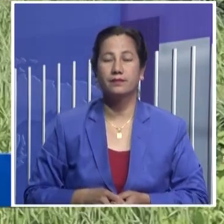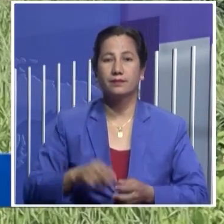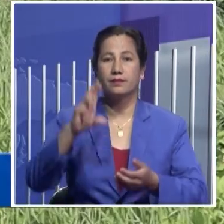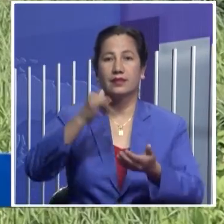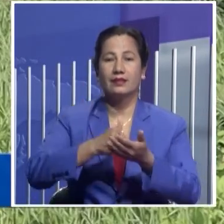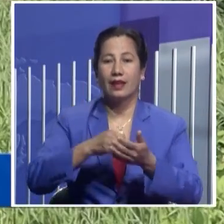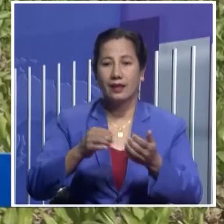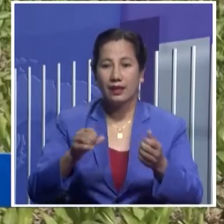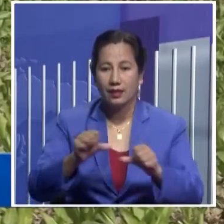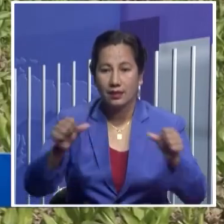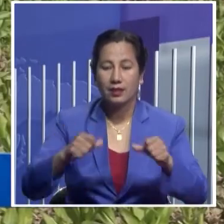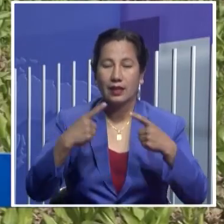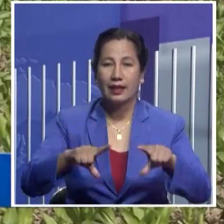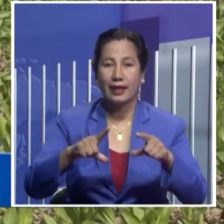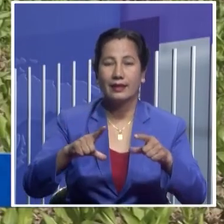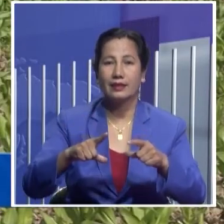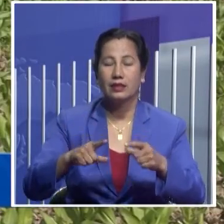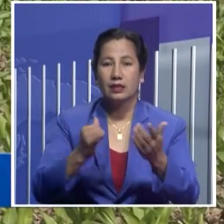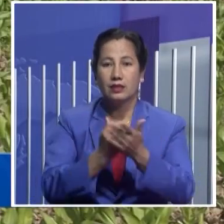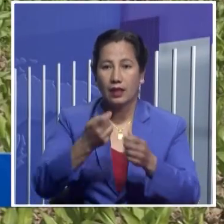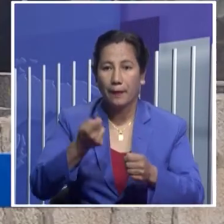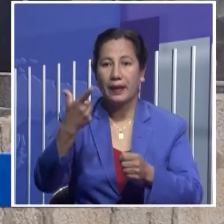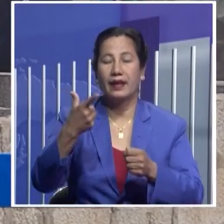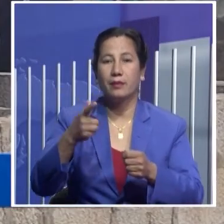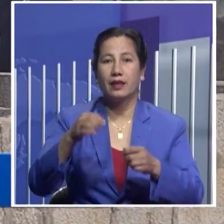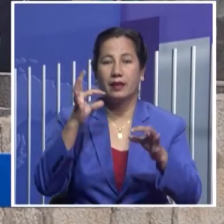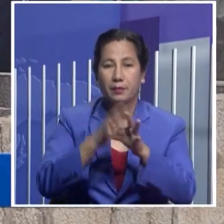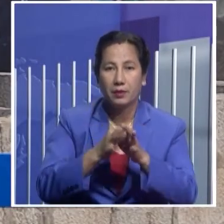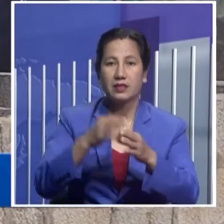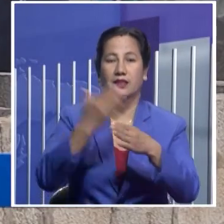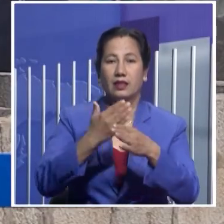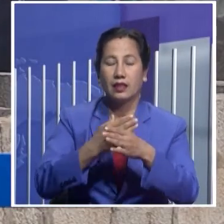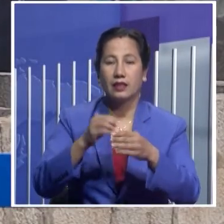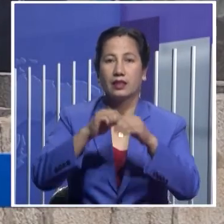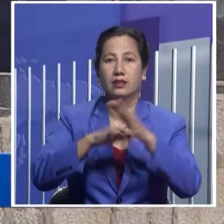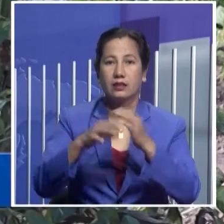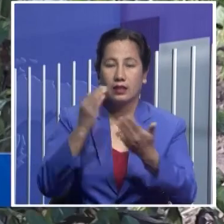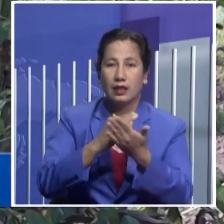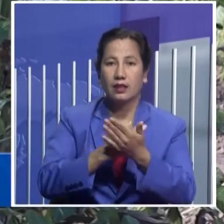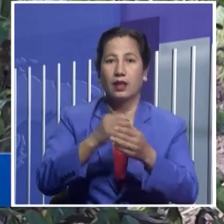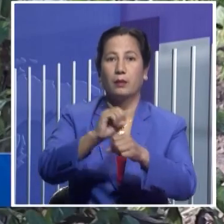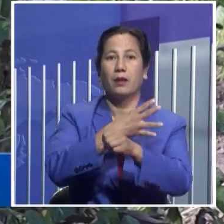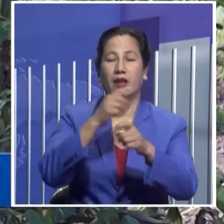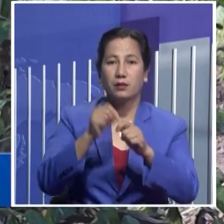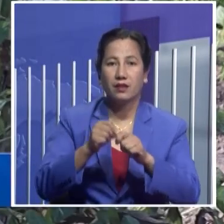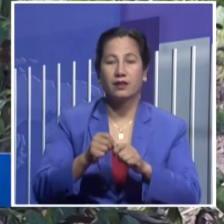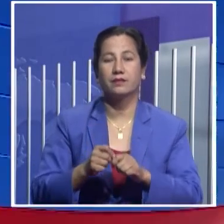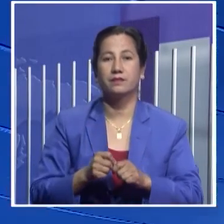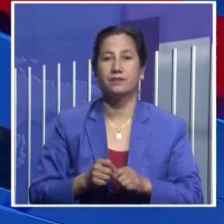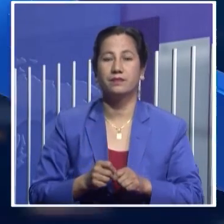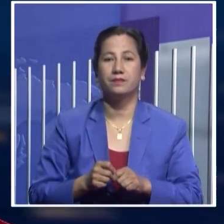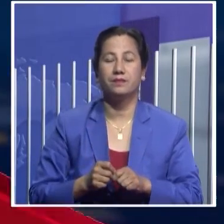दाङका भूमिहीन किसानद्वारा करार खेती मार्फत जग्गा भाडामा लिएर व्यावसायिक तरकारी खेती सञ्चालन कार्यक्रम प्रभावकारी बन्दै।